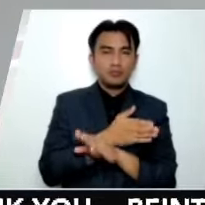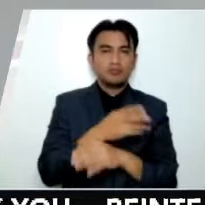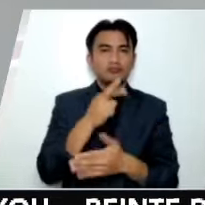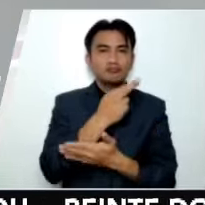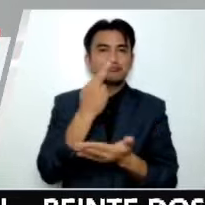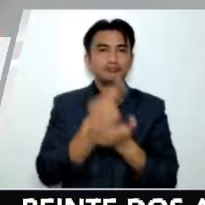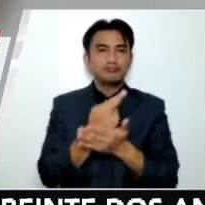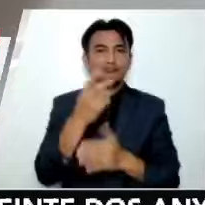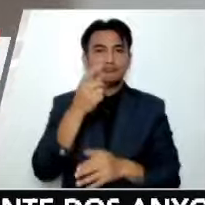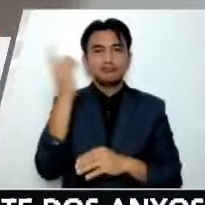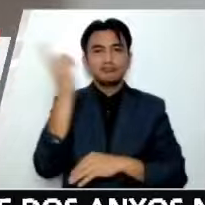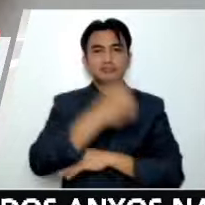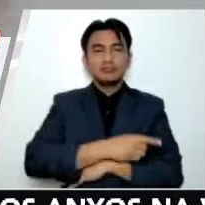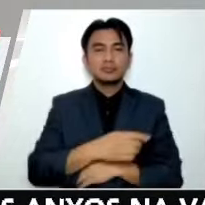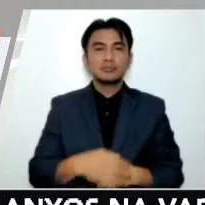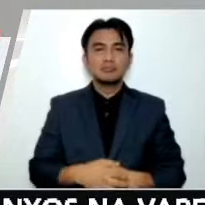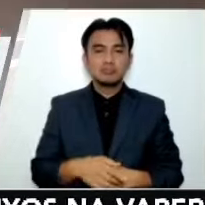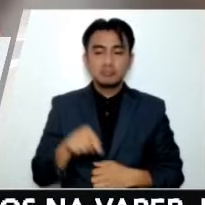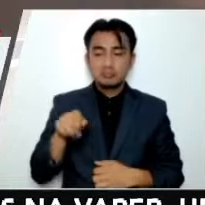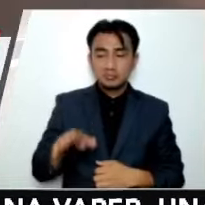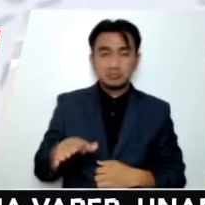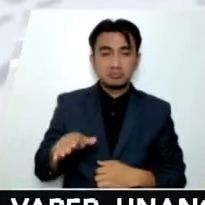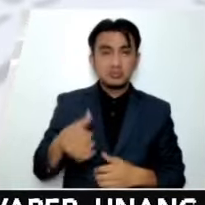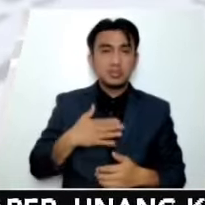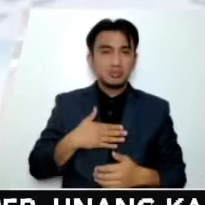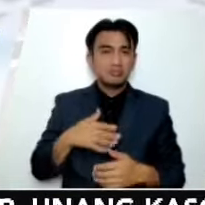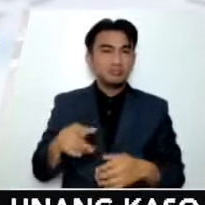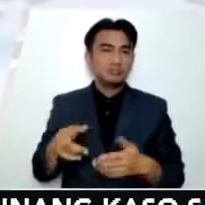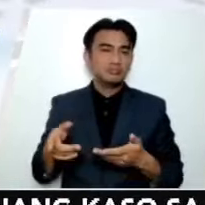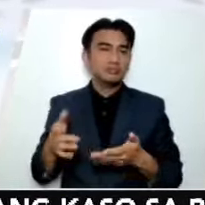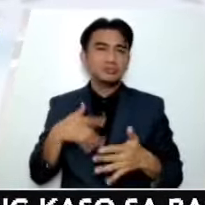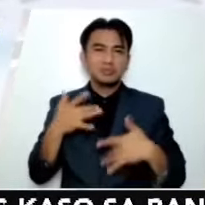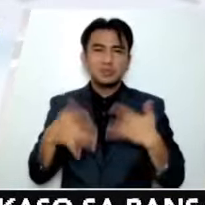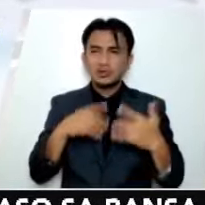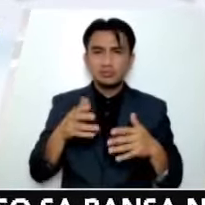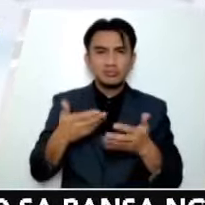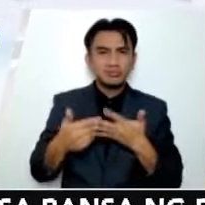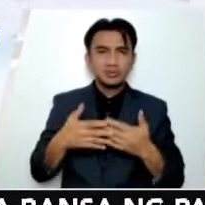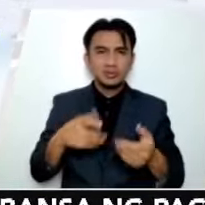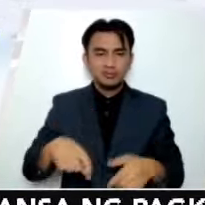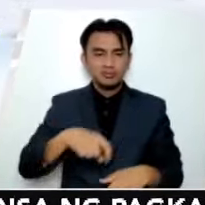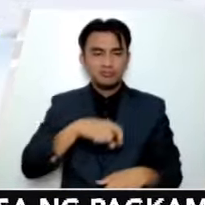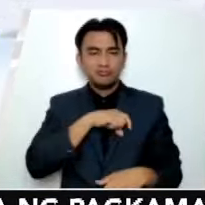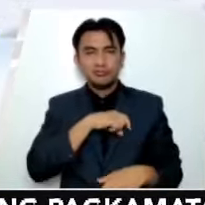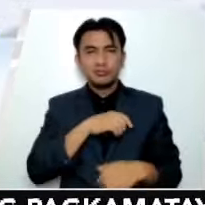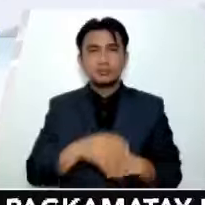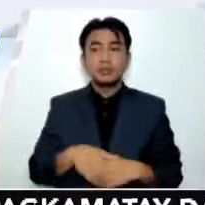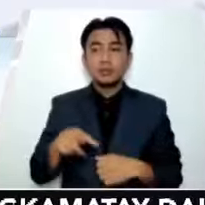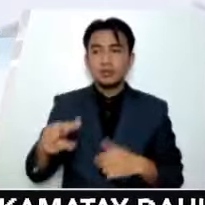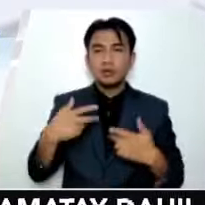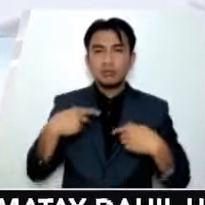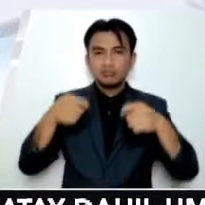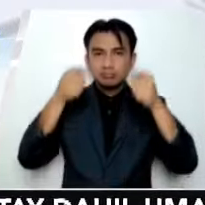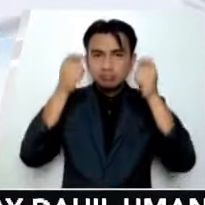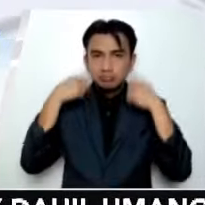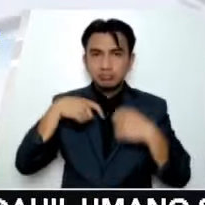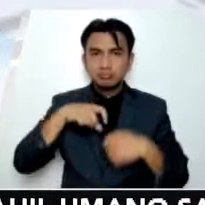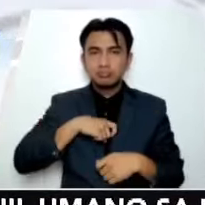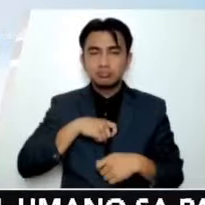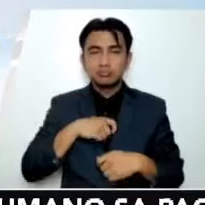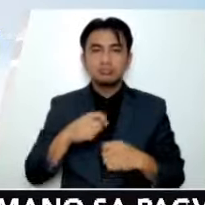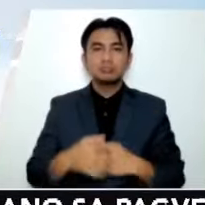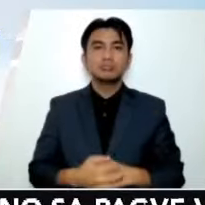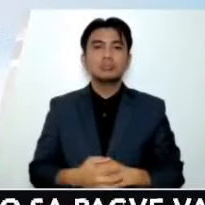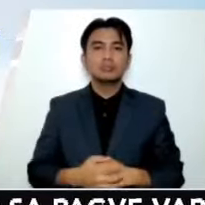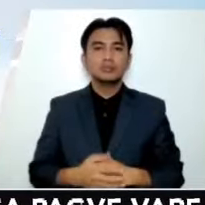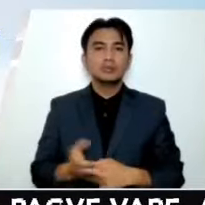dahil kahit po isang ribbon, excited po yan. Nakatanggap pa ng medalya si Tam-Tam. Last minute na